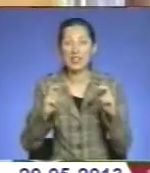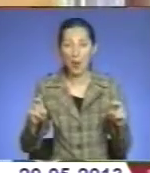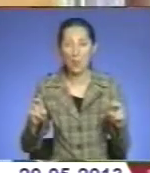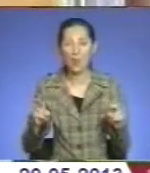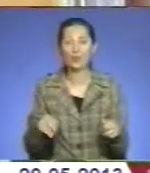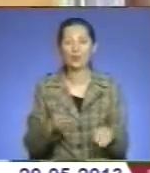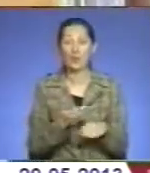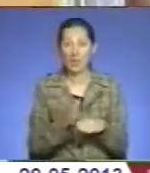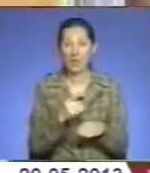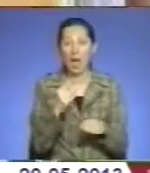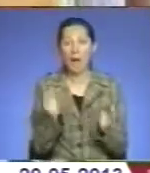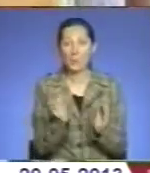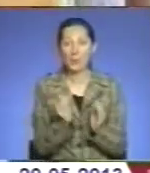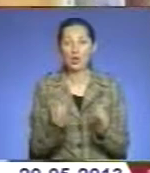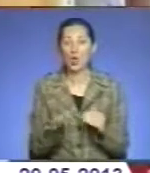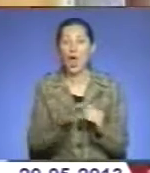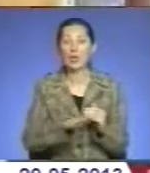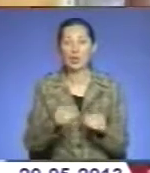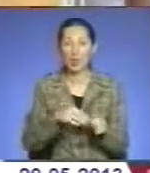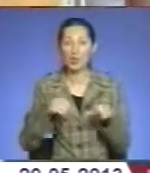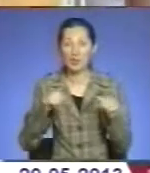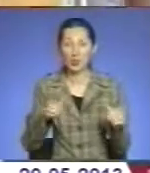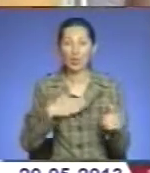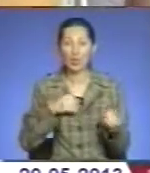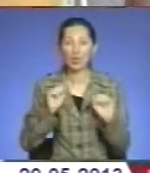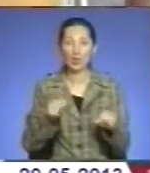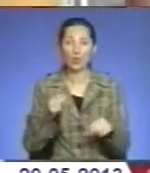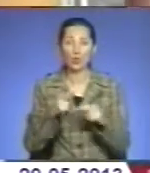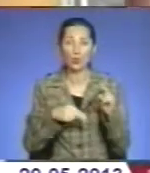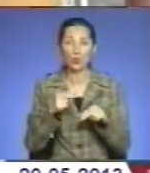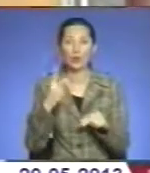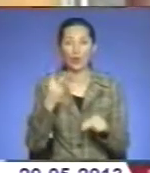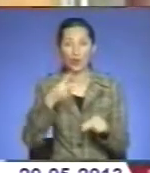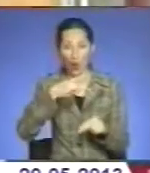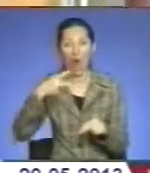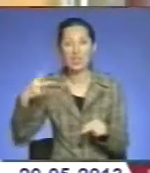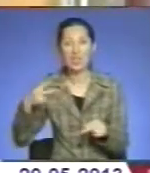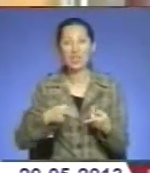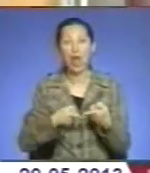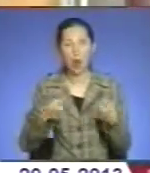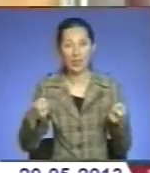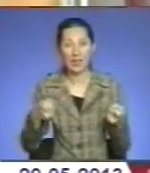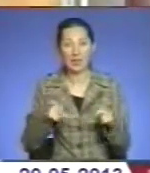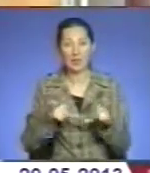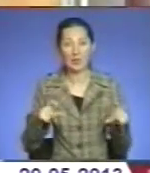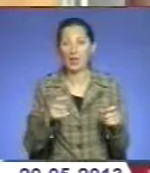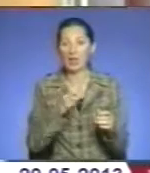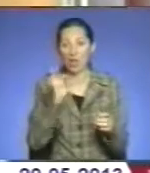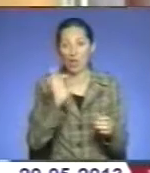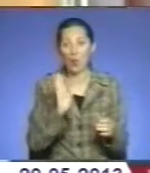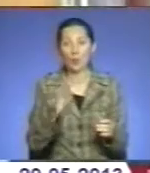невеличку ділянку землі, де ми зможемо збудувати двохетажний готель. Я не кажу, що це вже буде зроблено